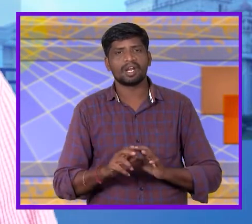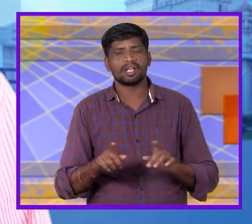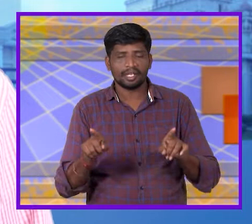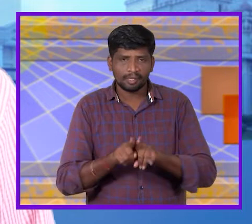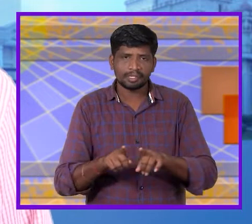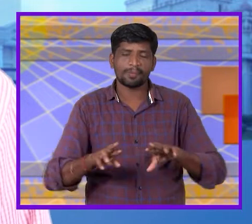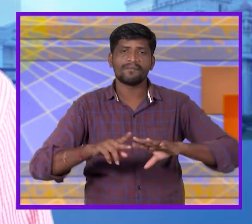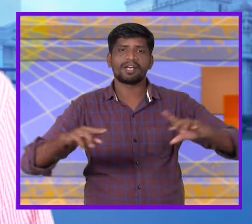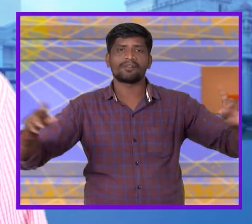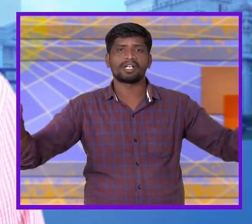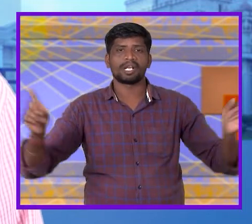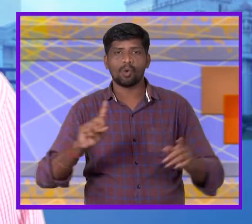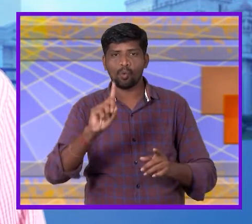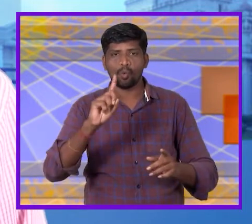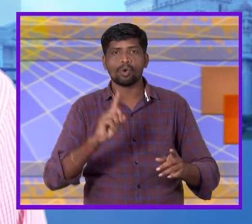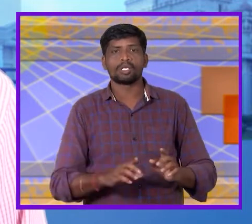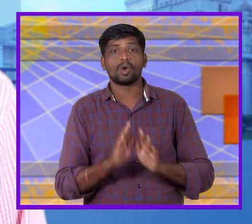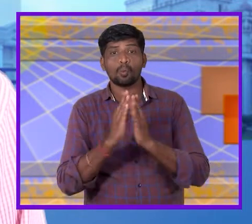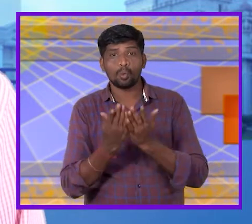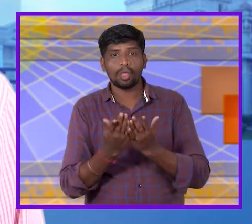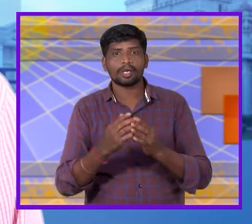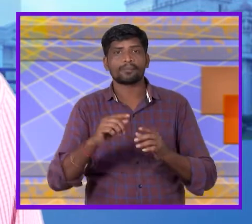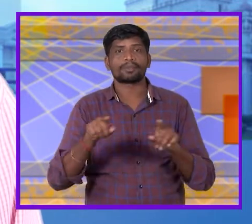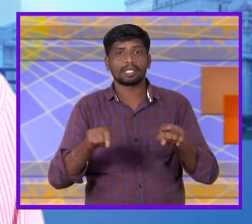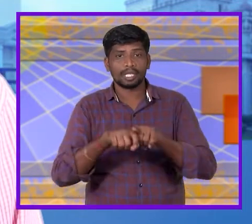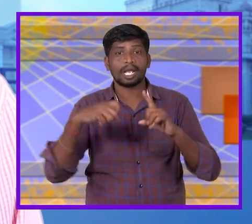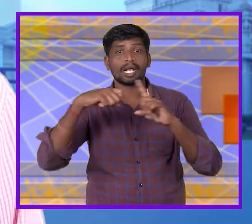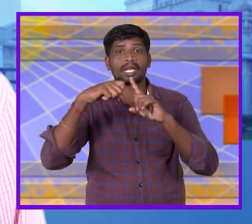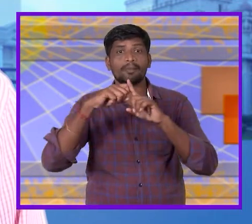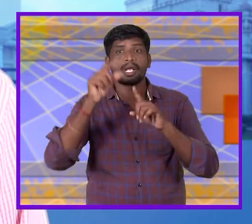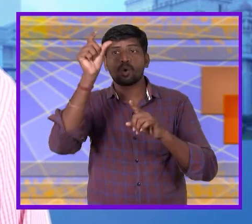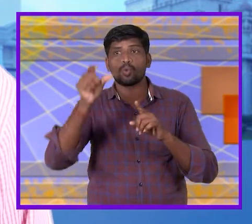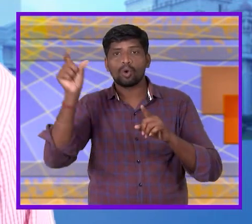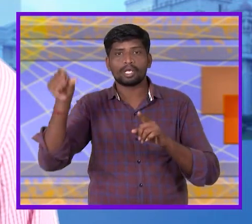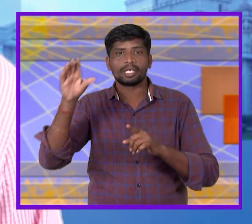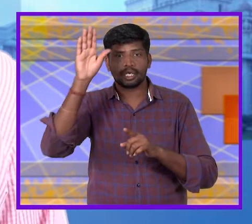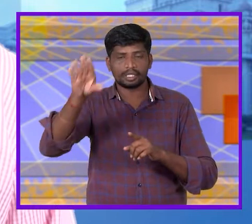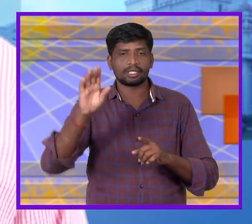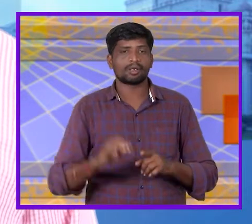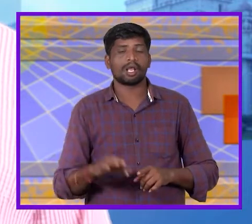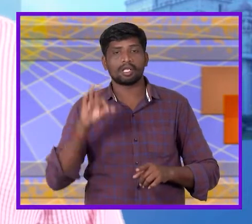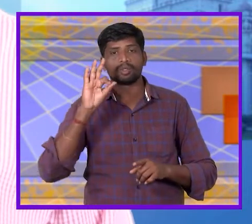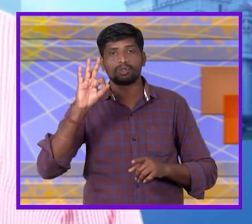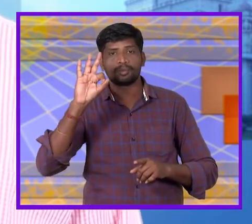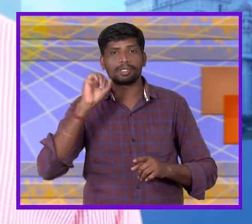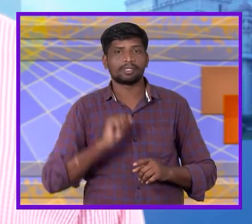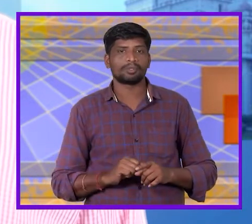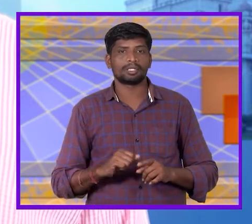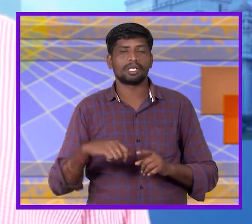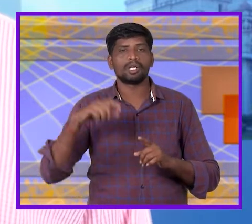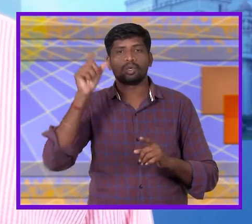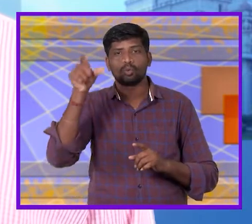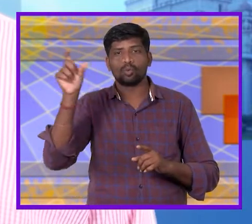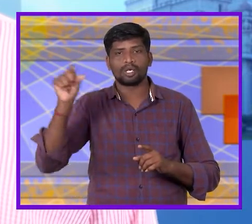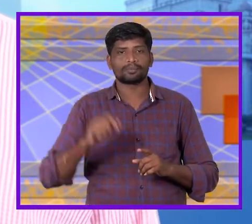எல்லா இதழ்களினுடைய ஒரு பிரதியும் கன்னிமாரா நூலகத்தில் வைக்கப்படும். அந்த அளவுக்கு பெருமை மிக்க நூலகம்.